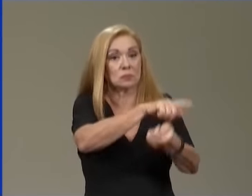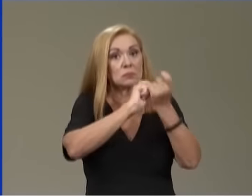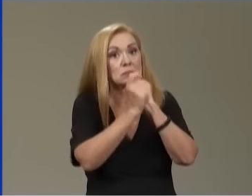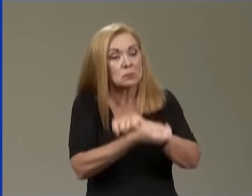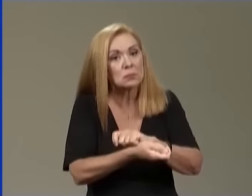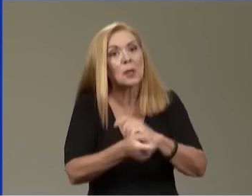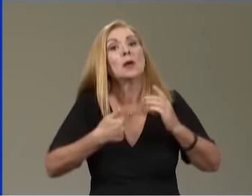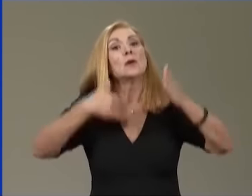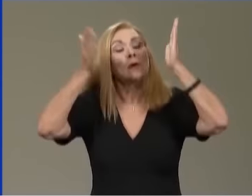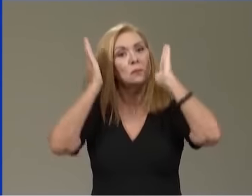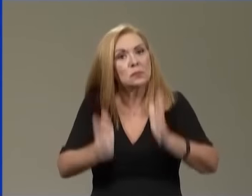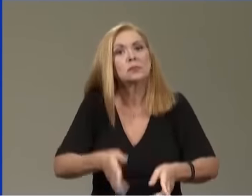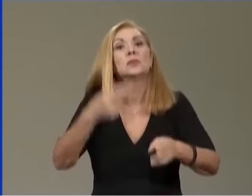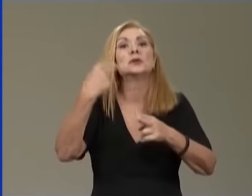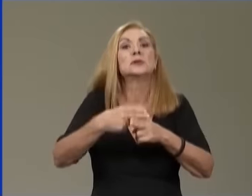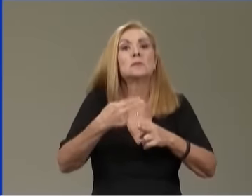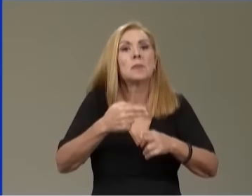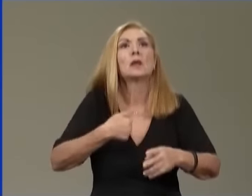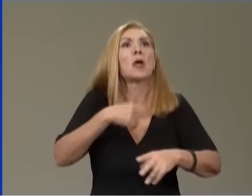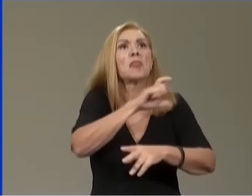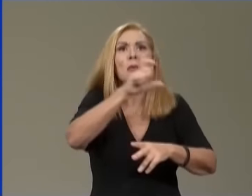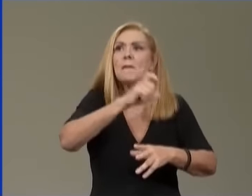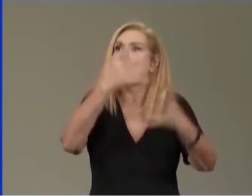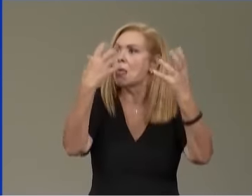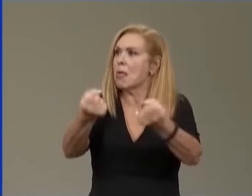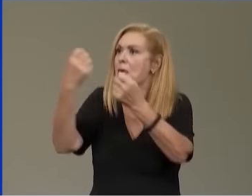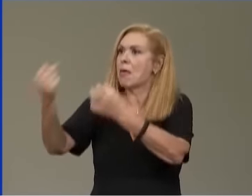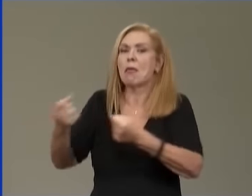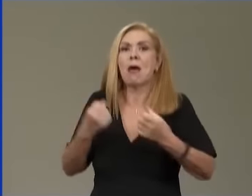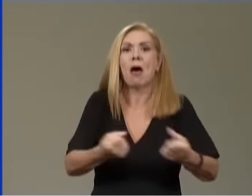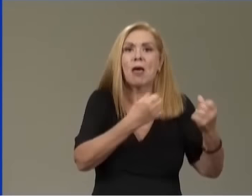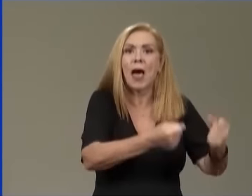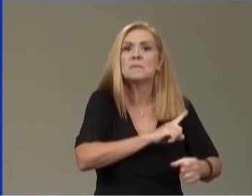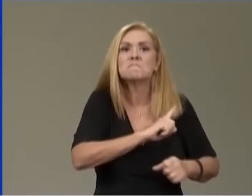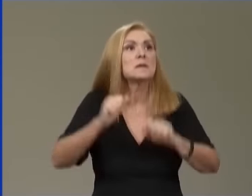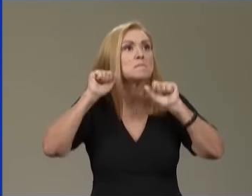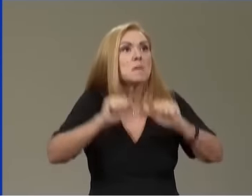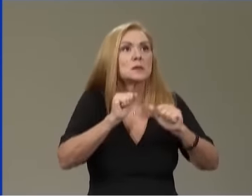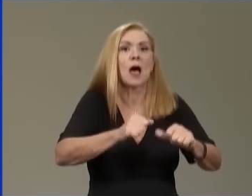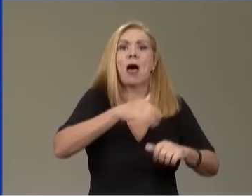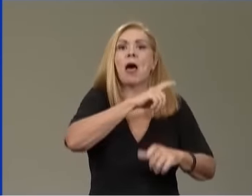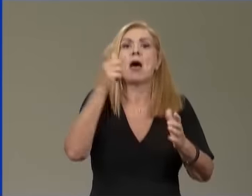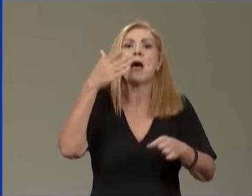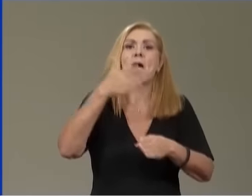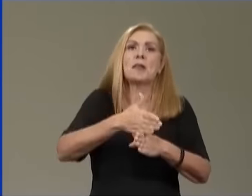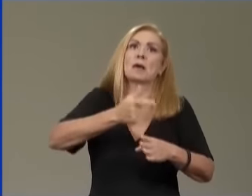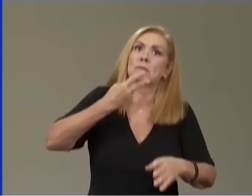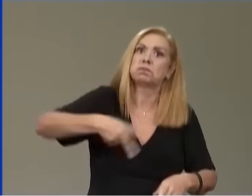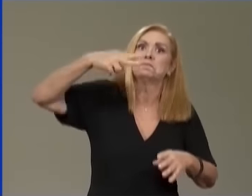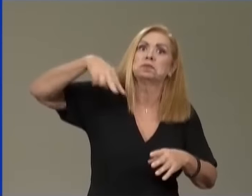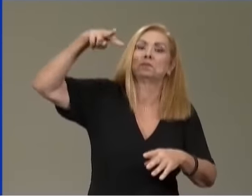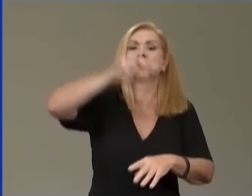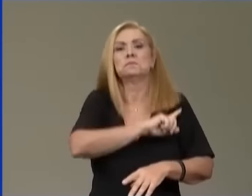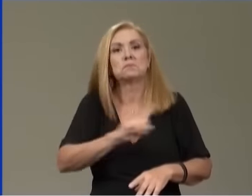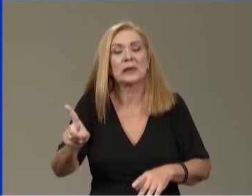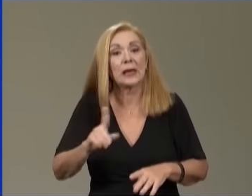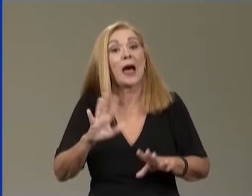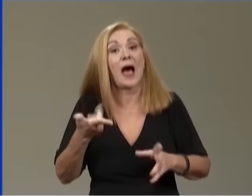να αυξήσουμε σημαντικά την προσφορά διαμερισμάτων και να μειώσουμε τις πιέσεις στα ενίκια. Ταυτόχρονα όμως οι παρεμβάσεις